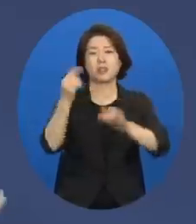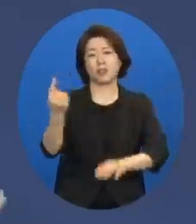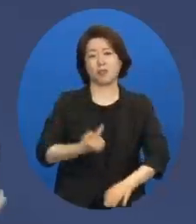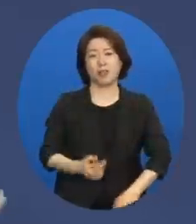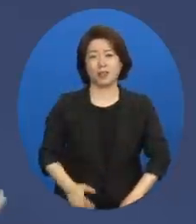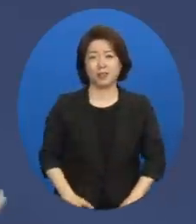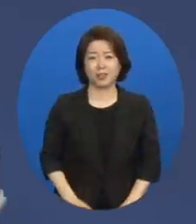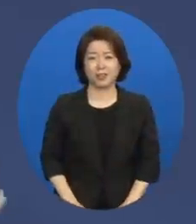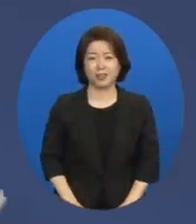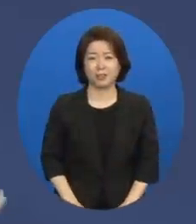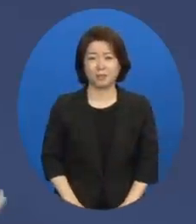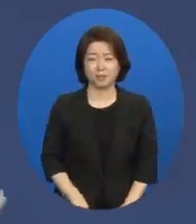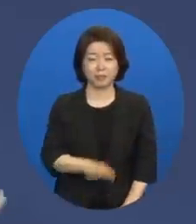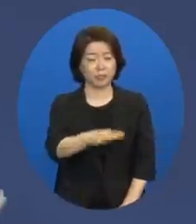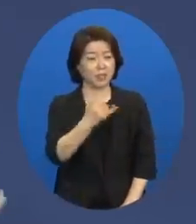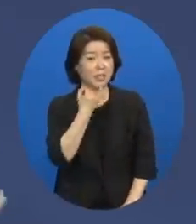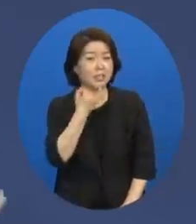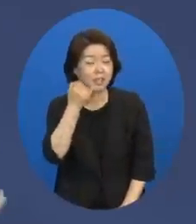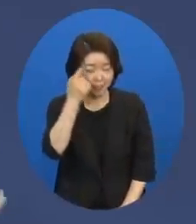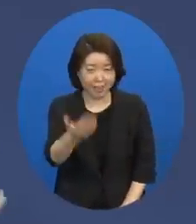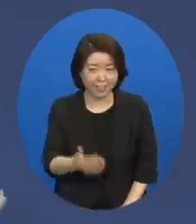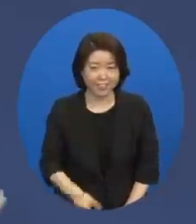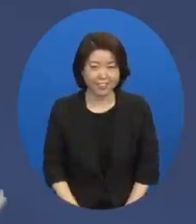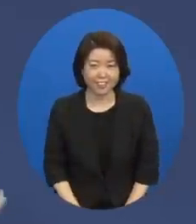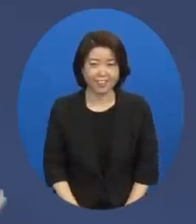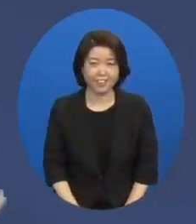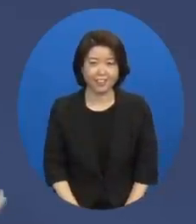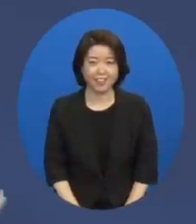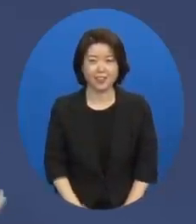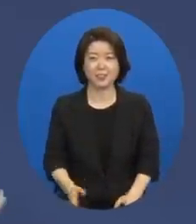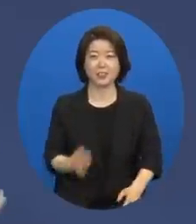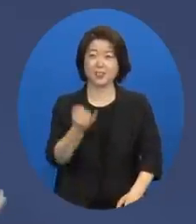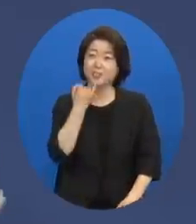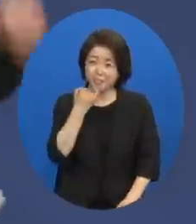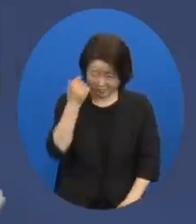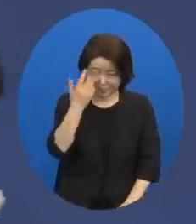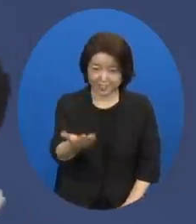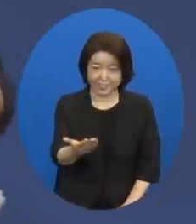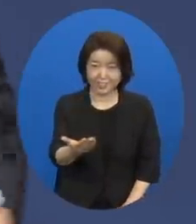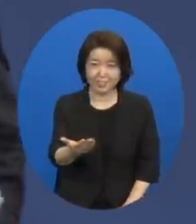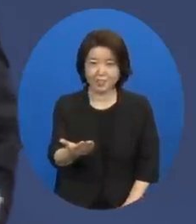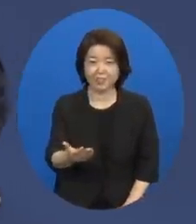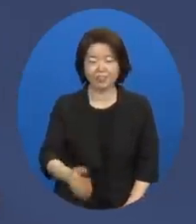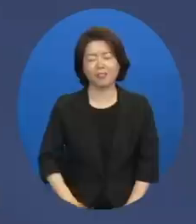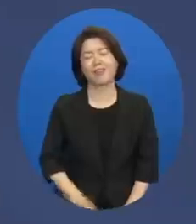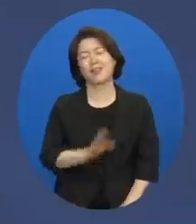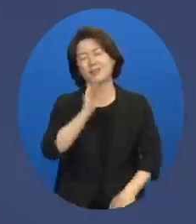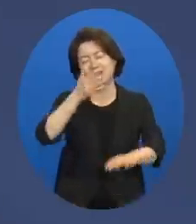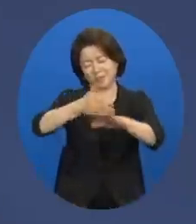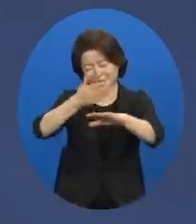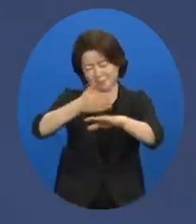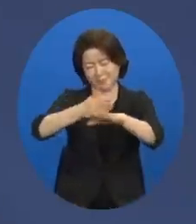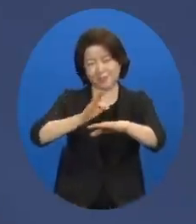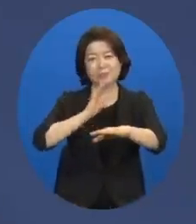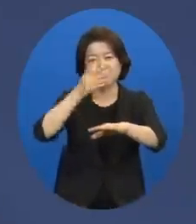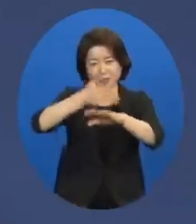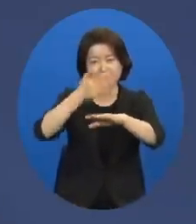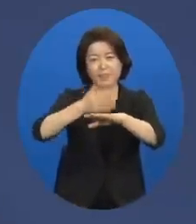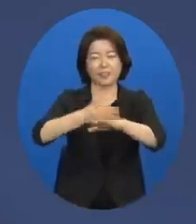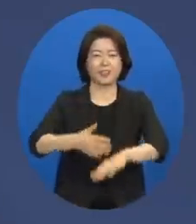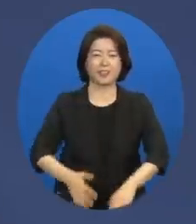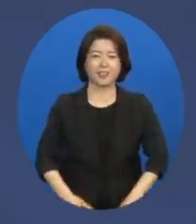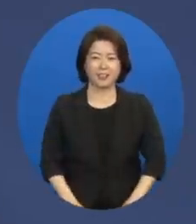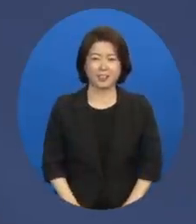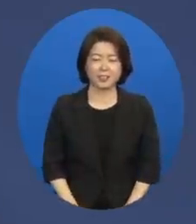괜찮은가? 그래. 괜찮아요? 너무 감사해요. 진짜 너무